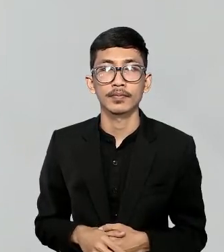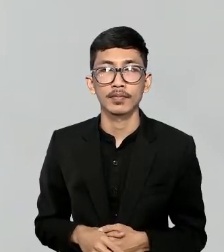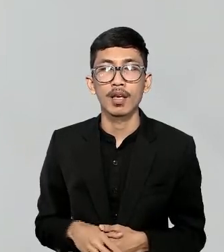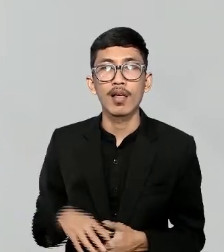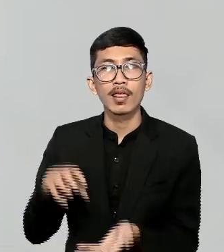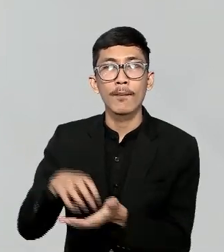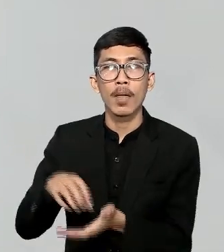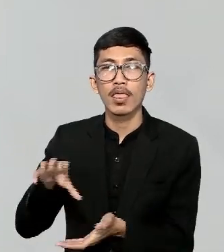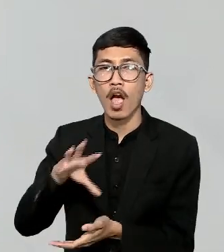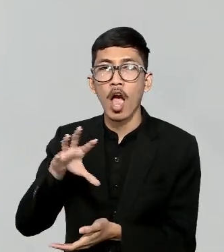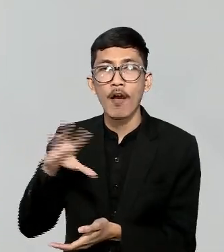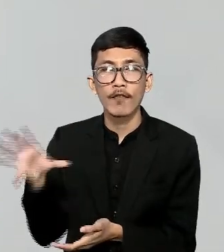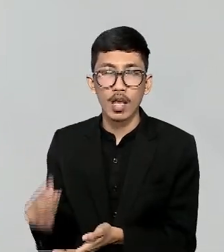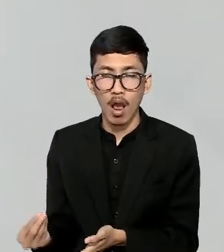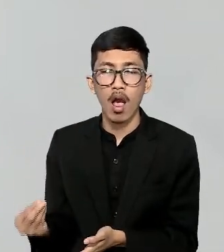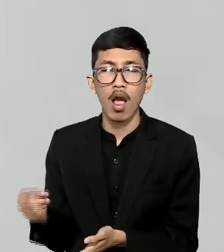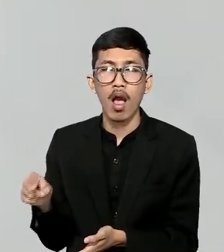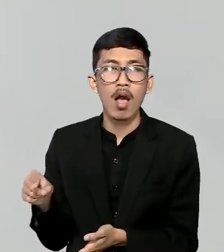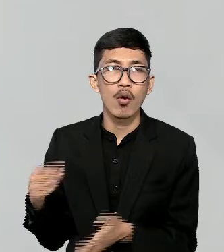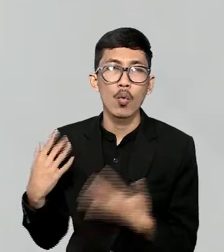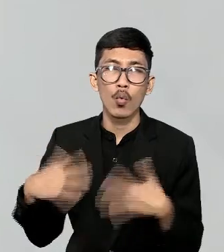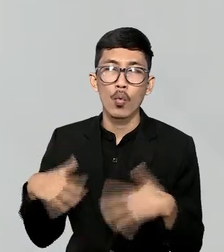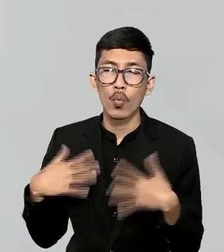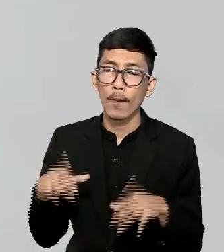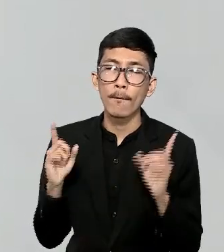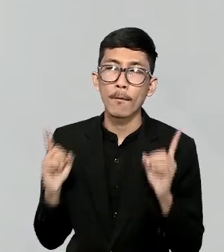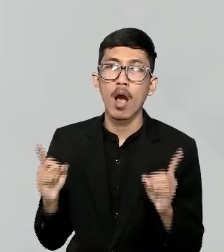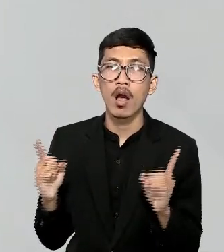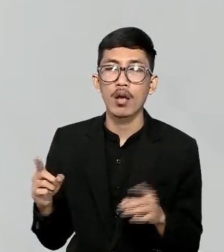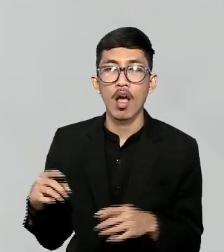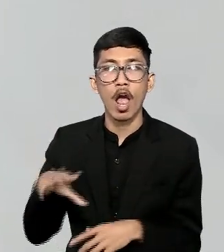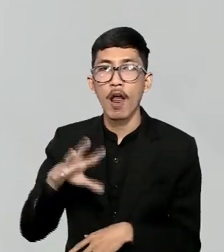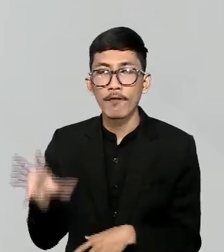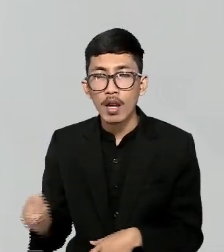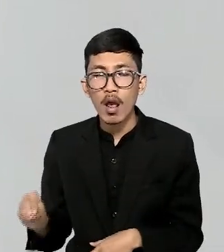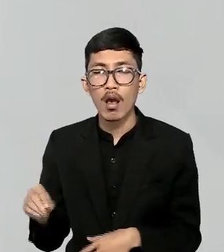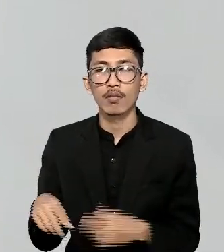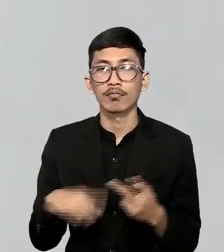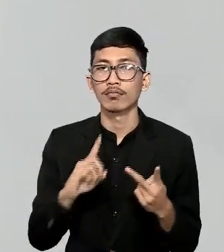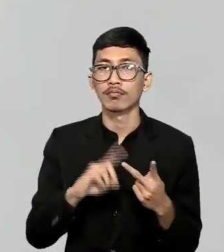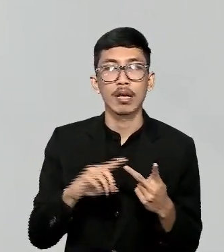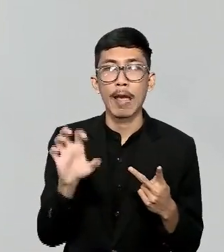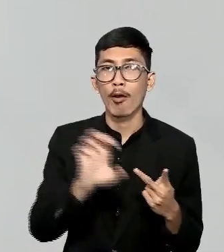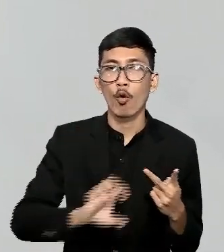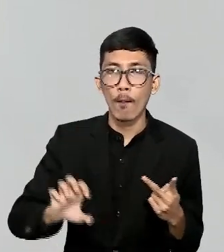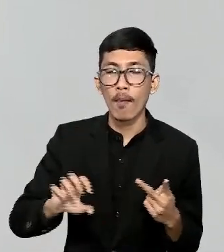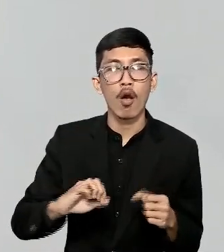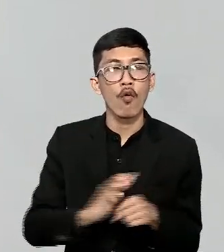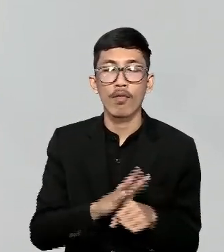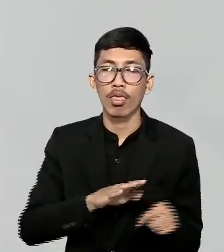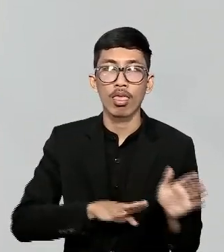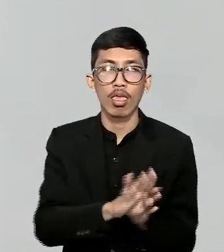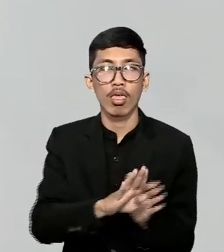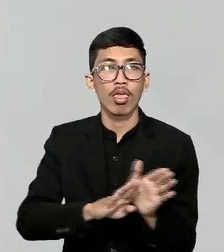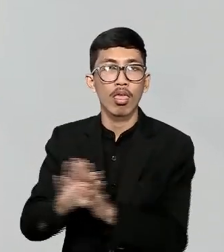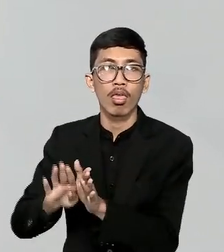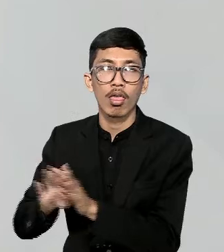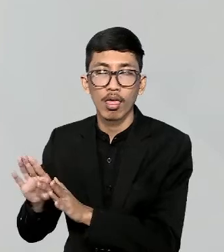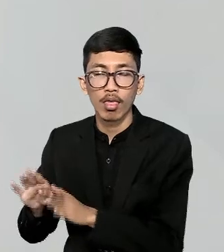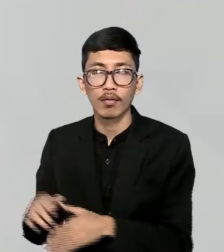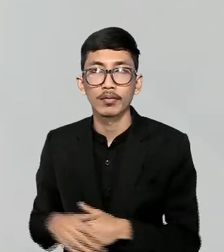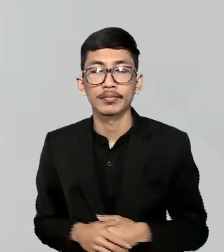atau riwayat konektif like di destinasi antara kita dan lupa dan semuanya kasus yang ditemukan itu bersifat